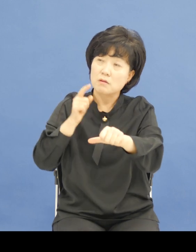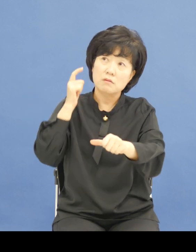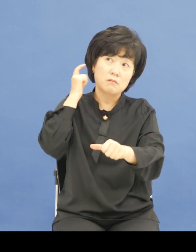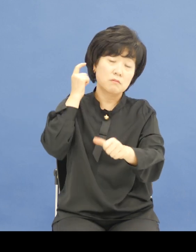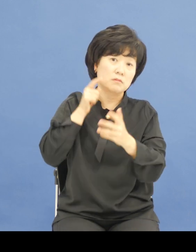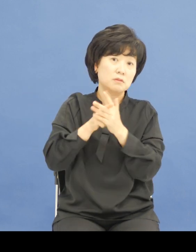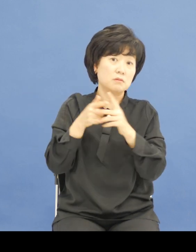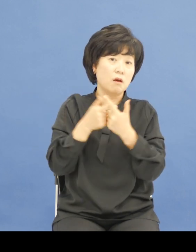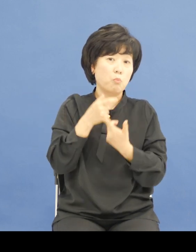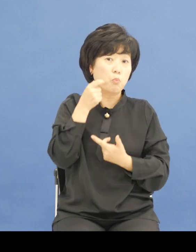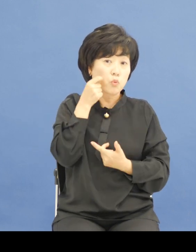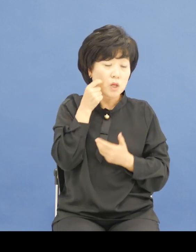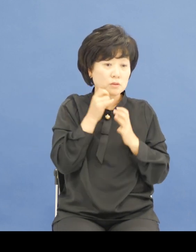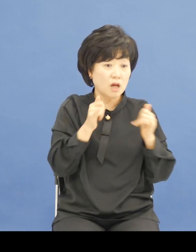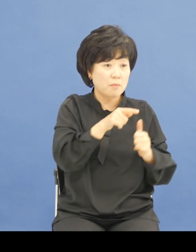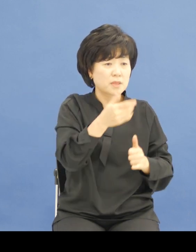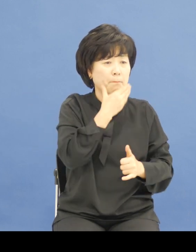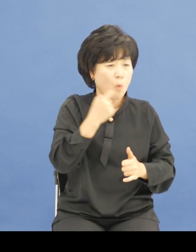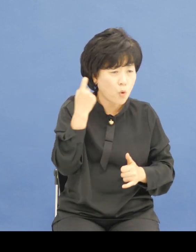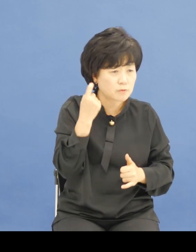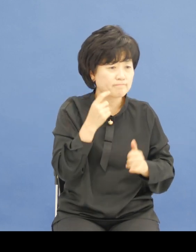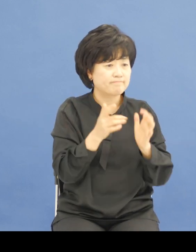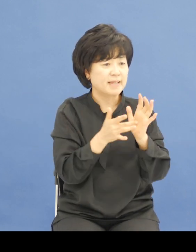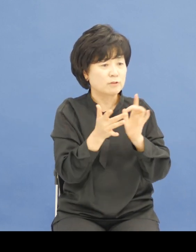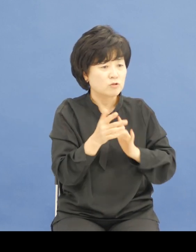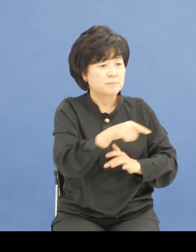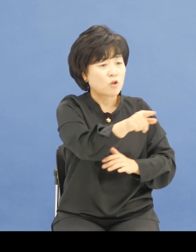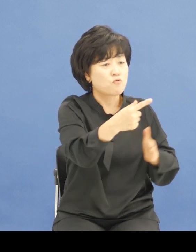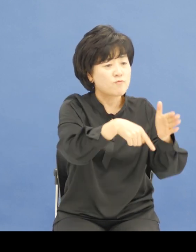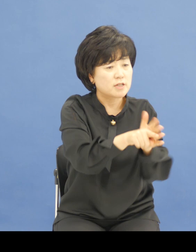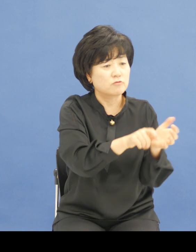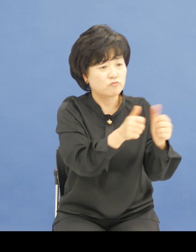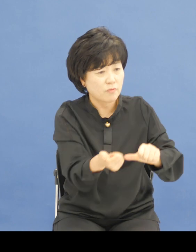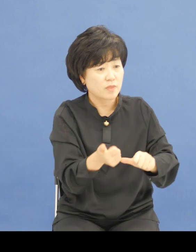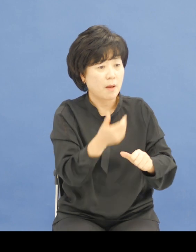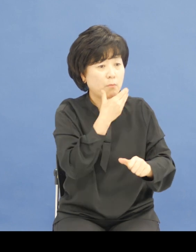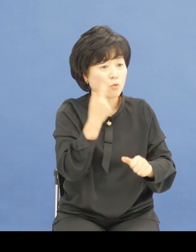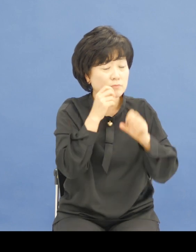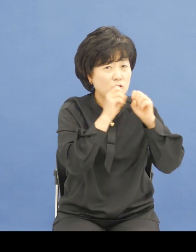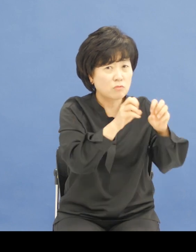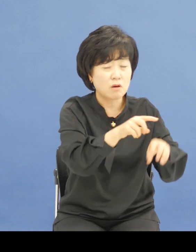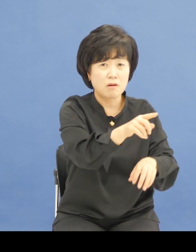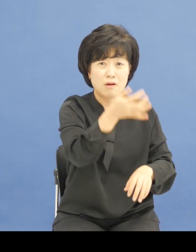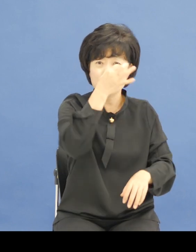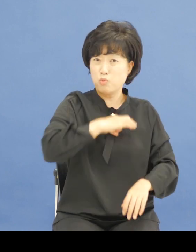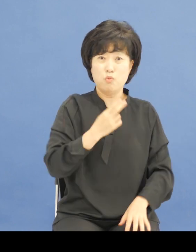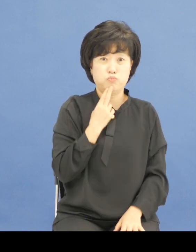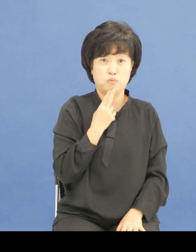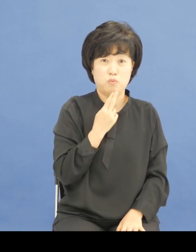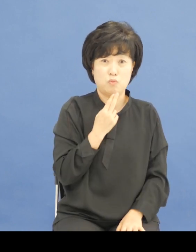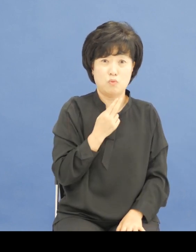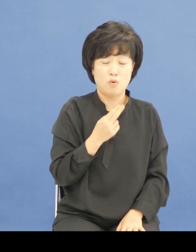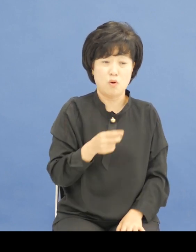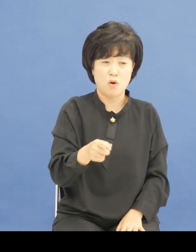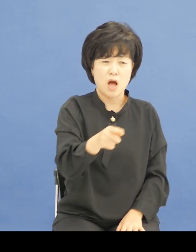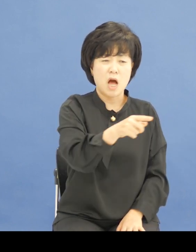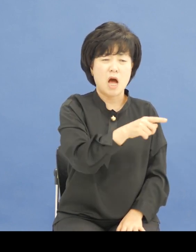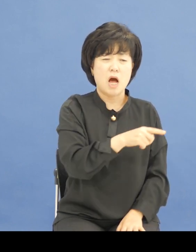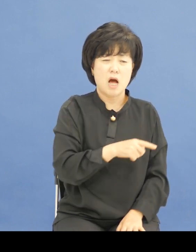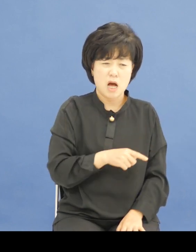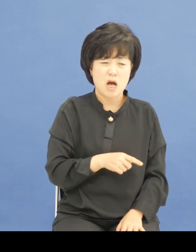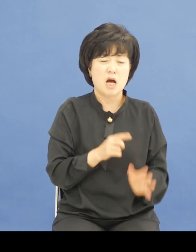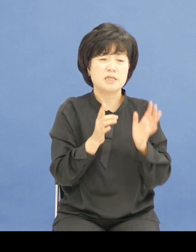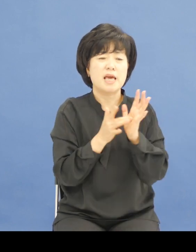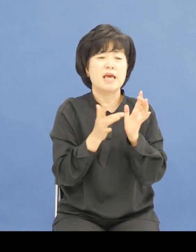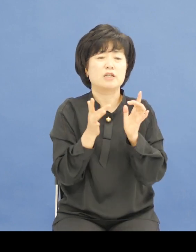이제 세월이 지나면서 이 피그미들에 대한 생각이 가고 아 예수가 누구라는 걸 알려줘야